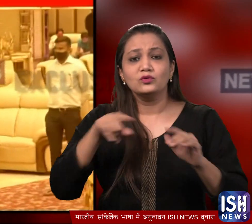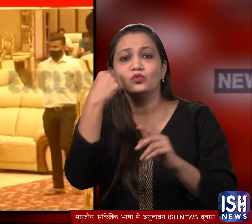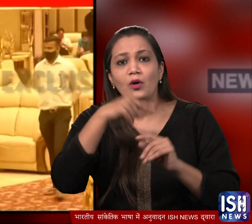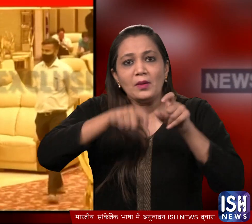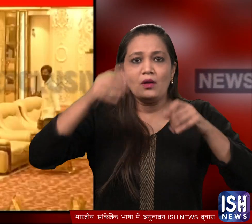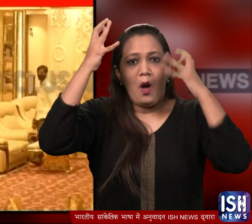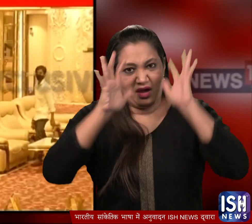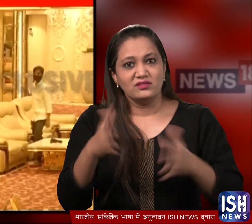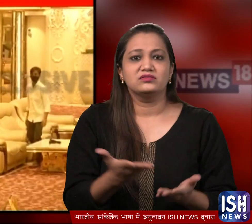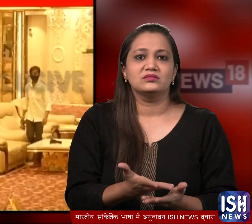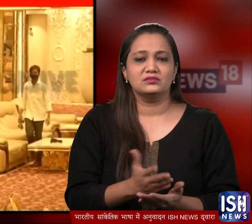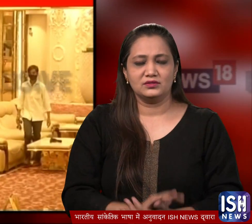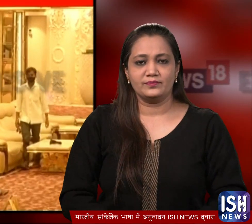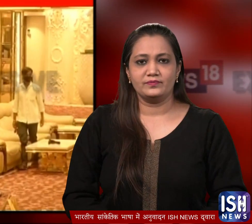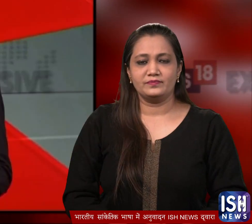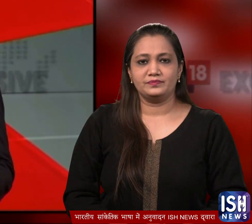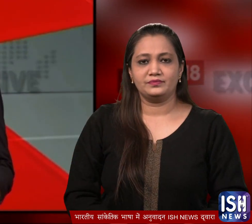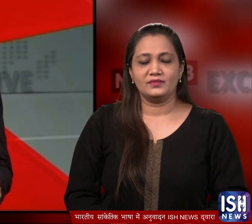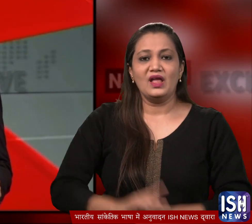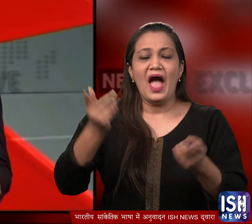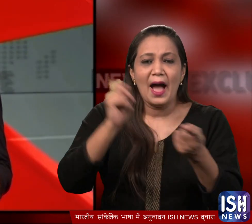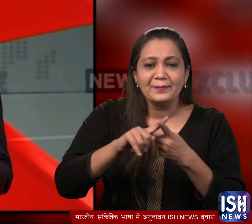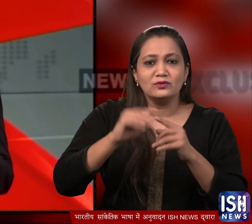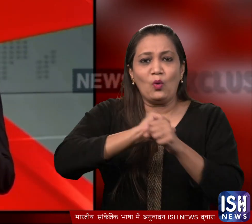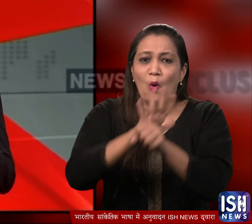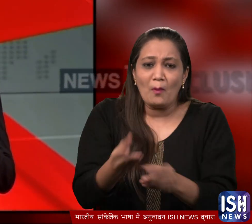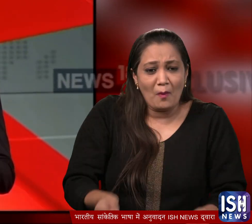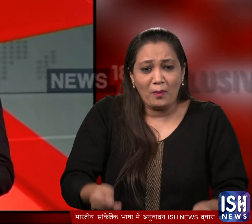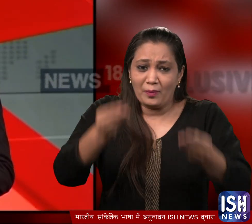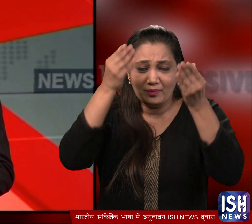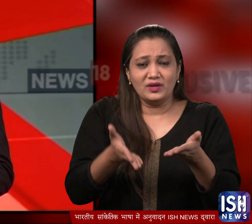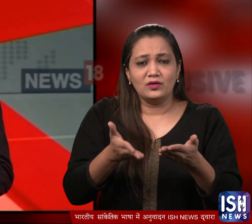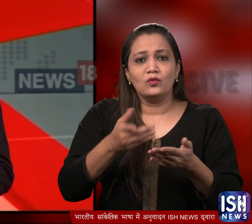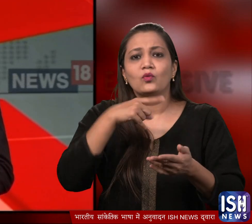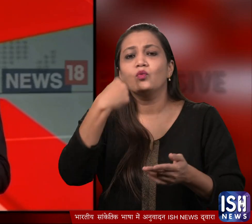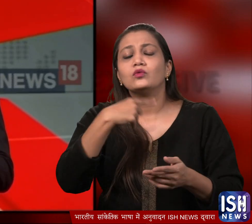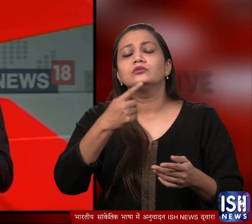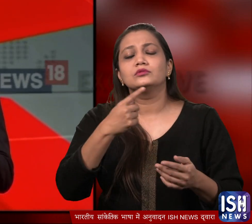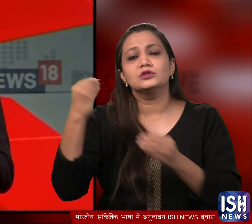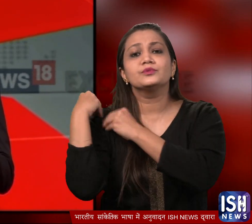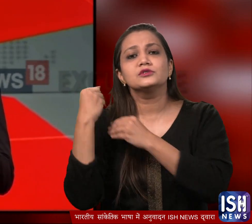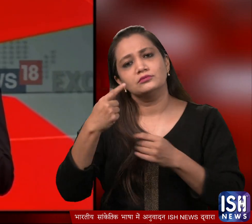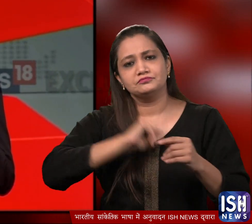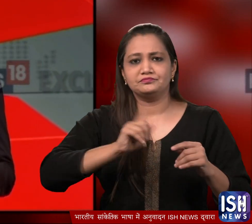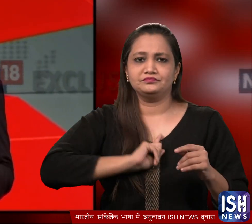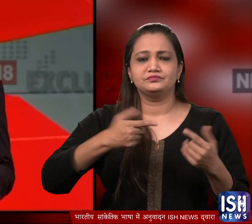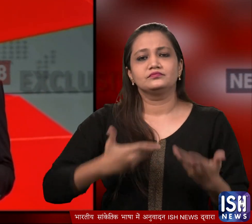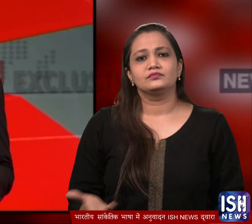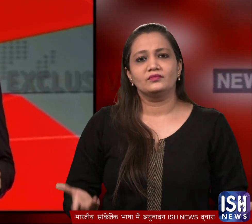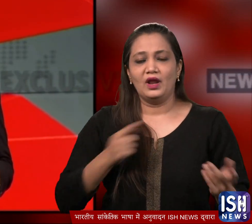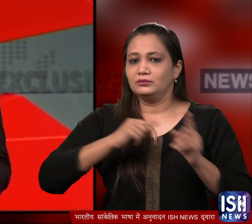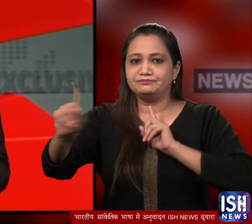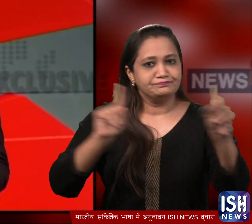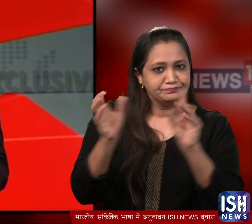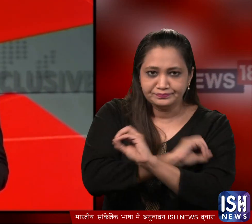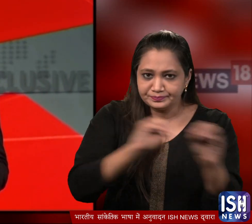बल्कि सेहत की चिंता भी लोगों को डराने लगी है। सौभाग्य की बात है कि महामारी की नई लहर के लिए हम लोगों की मनमानी को ही जिम्मेदार माना जा रहा